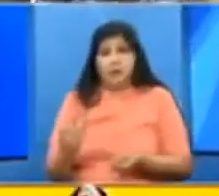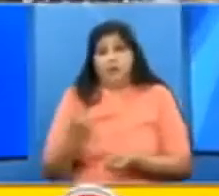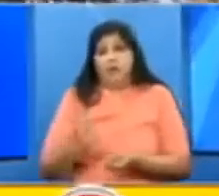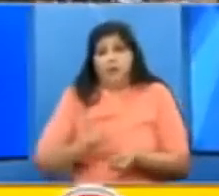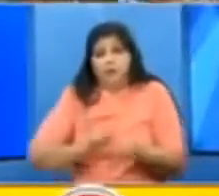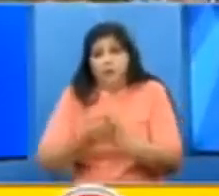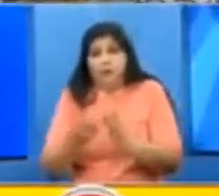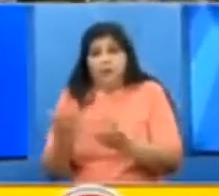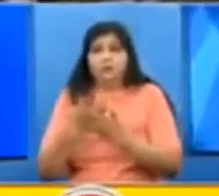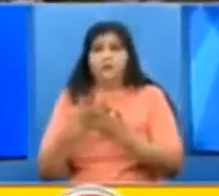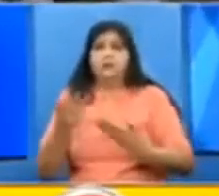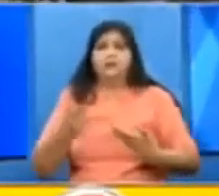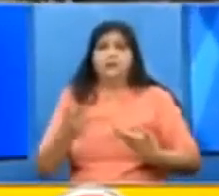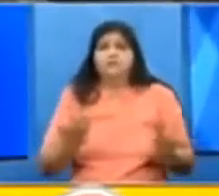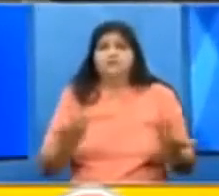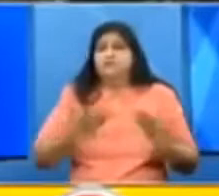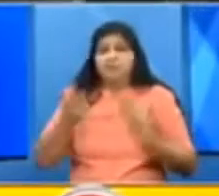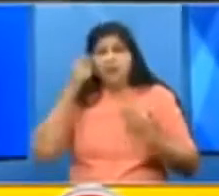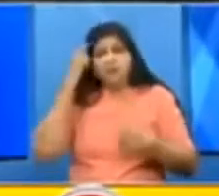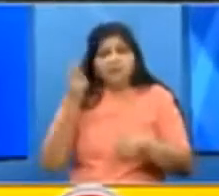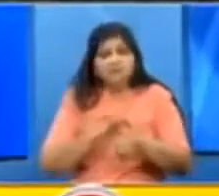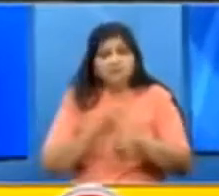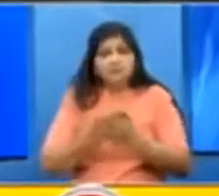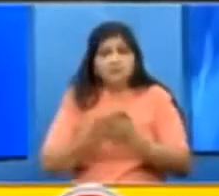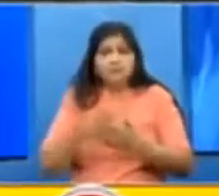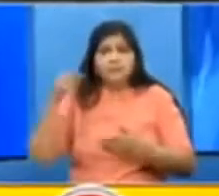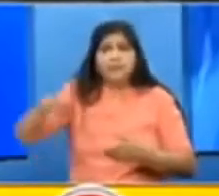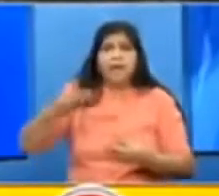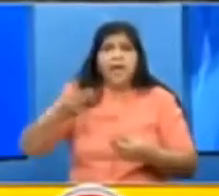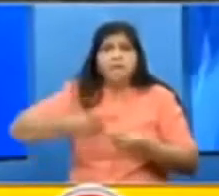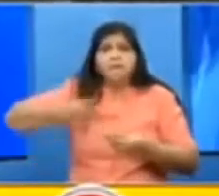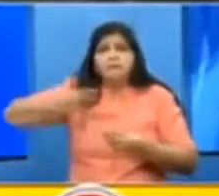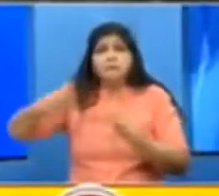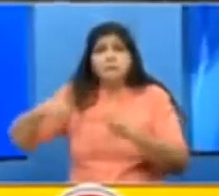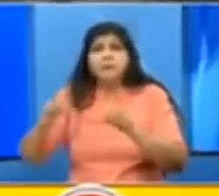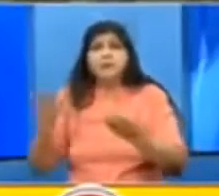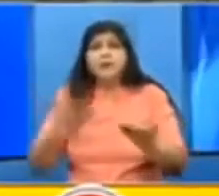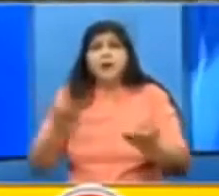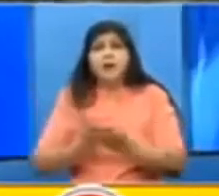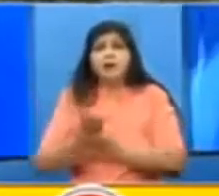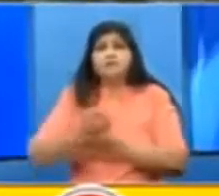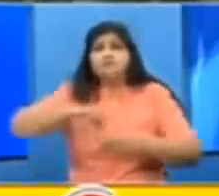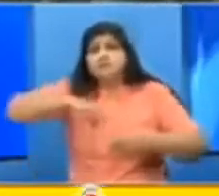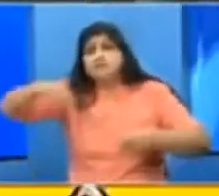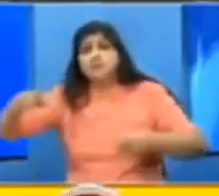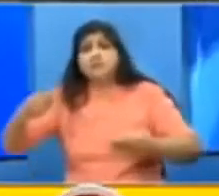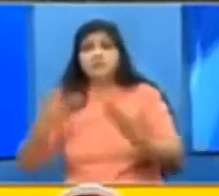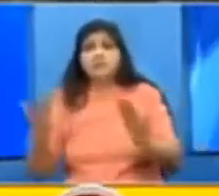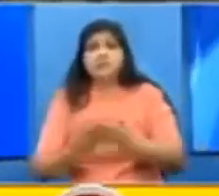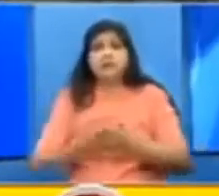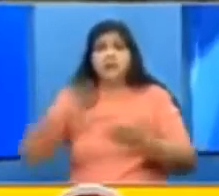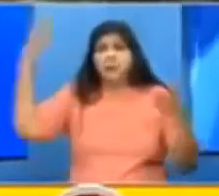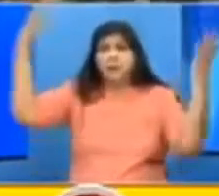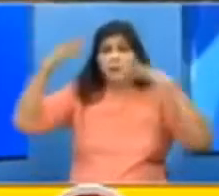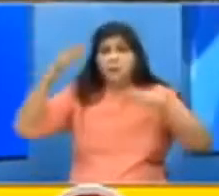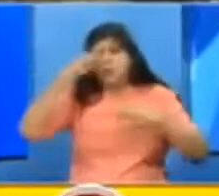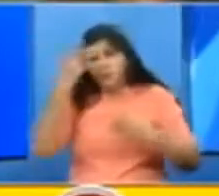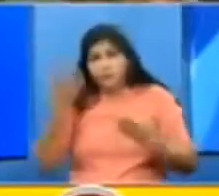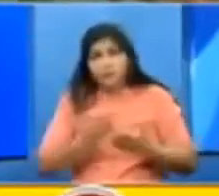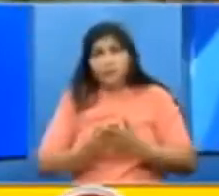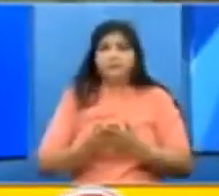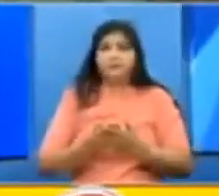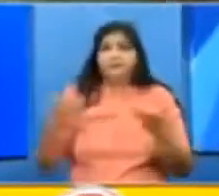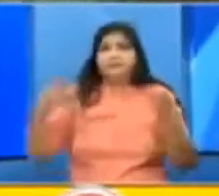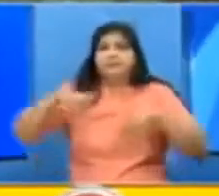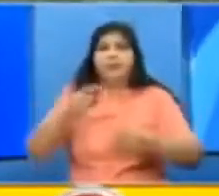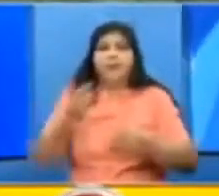है। परंतु अफसोस की बात यह है कि सप्लाई चेन, मौसम की मार जैसी अनेक चुनौतियों से ये जूझता